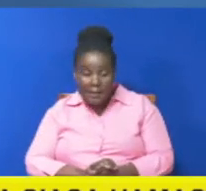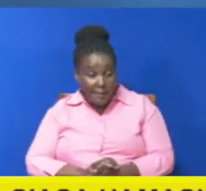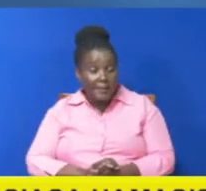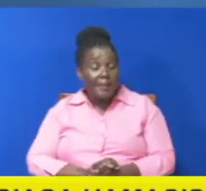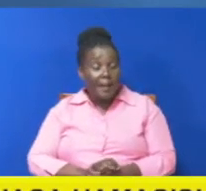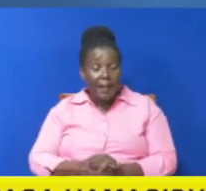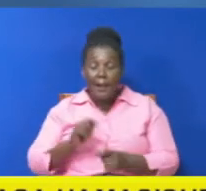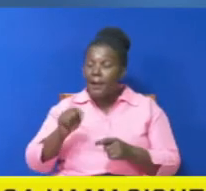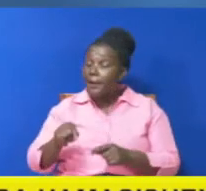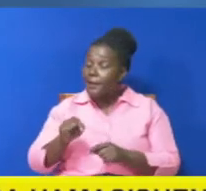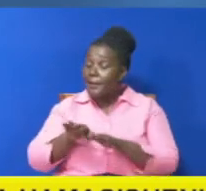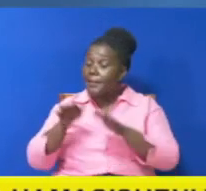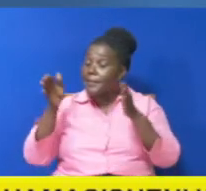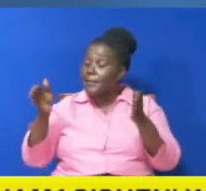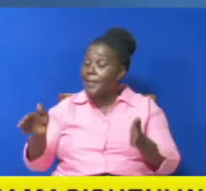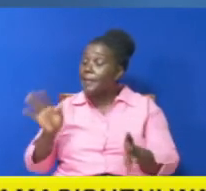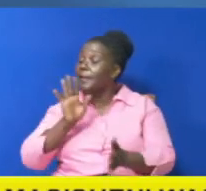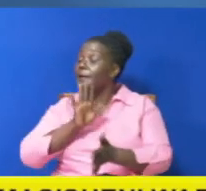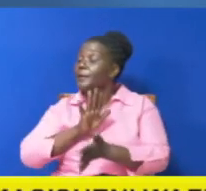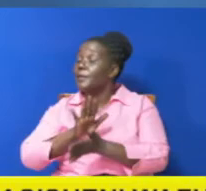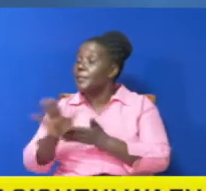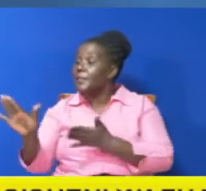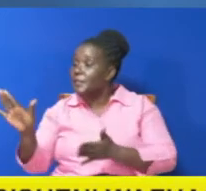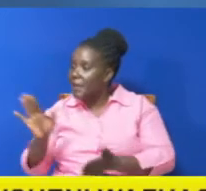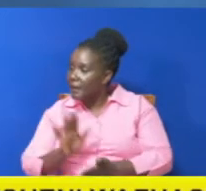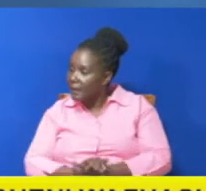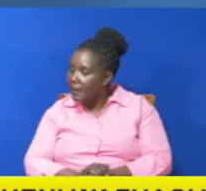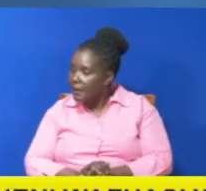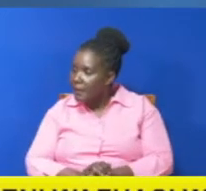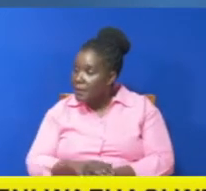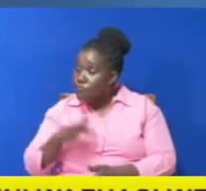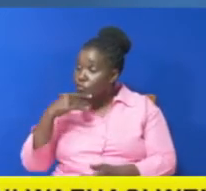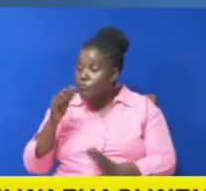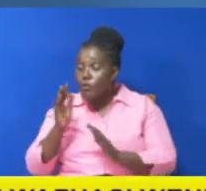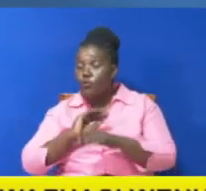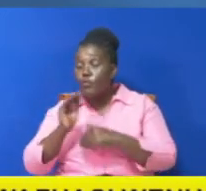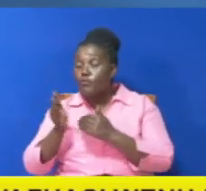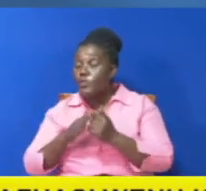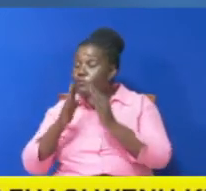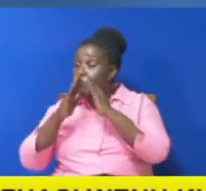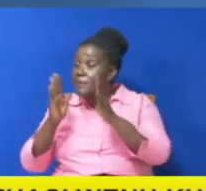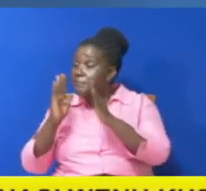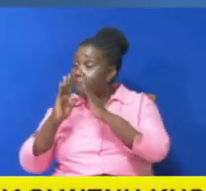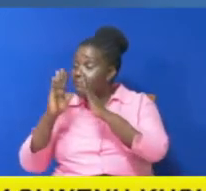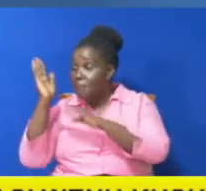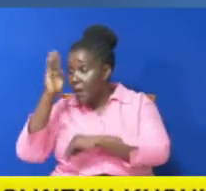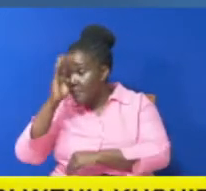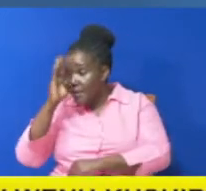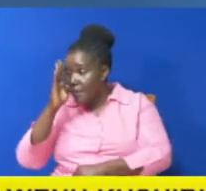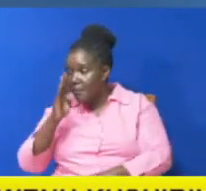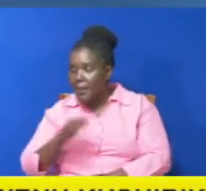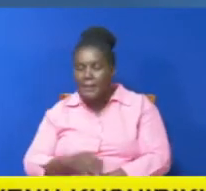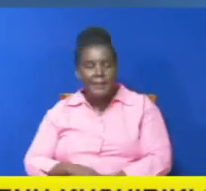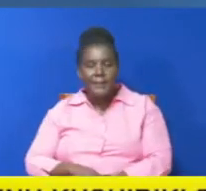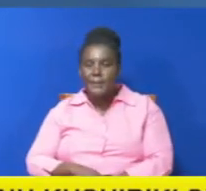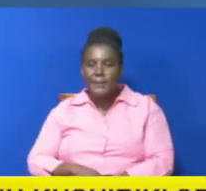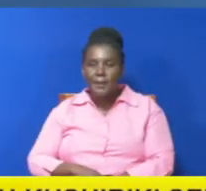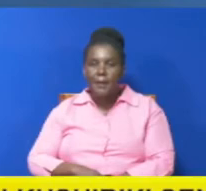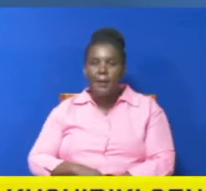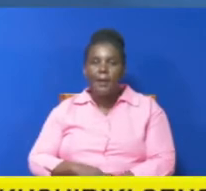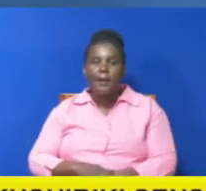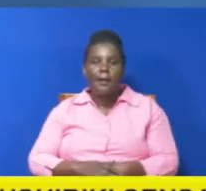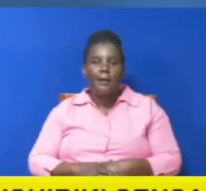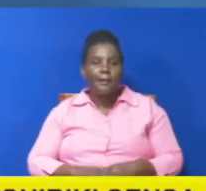naona kitashangaa. Kimelaliwa leo mapema. Ajabu. Mwanaume anaona, acha tu nivai nguo nikakae sebleni